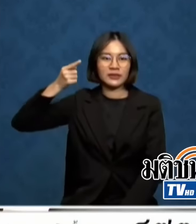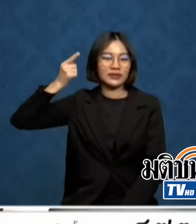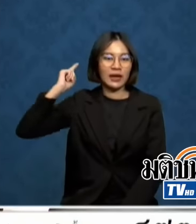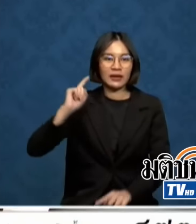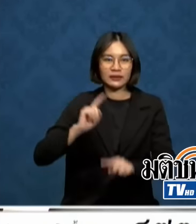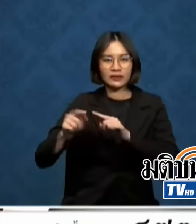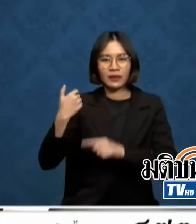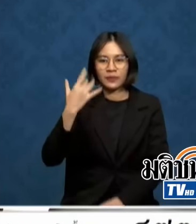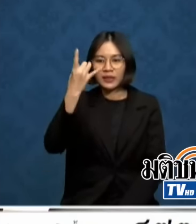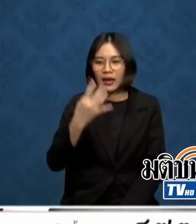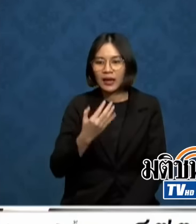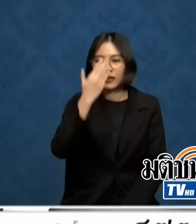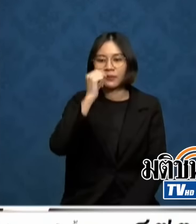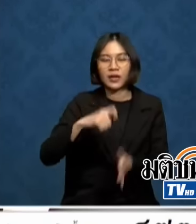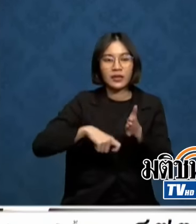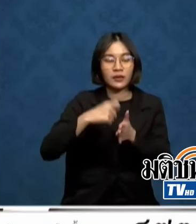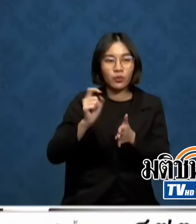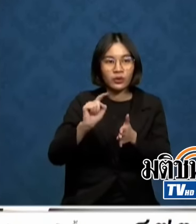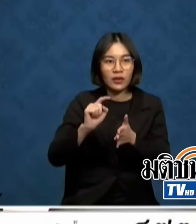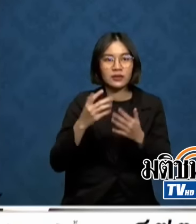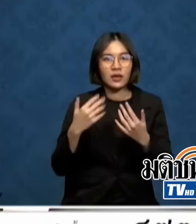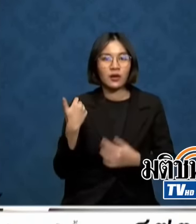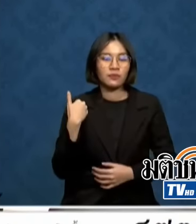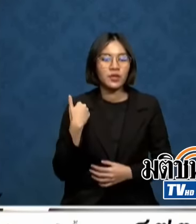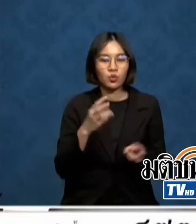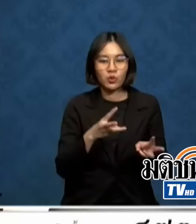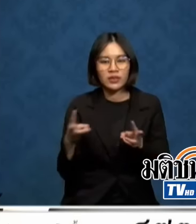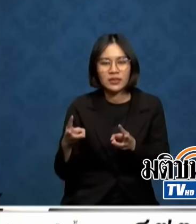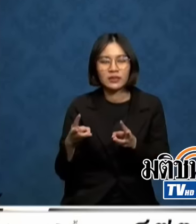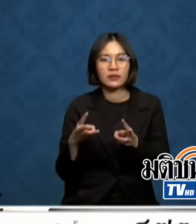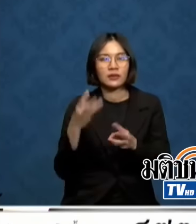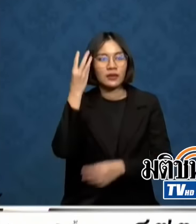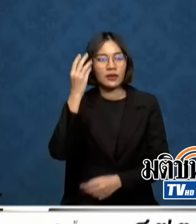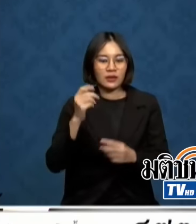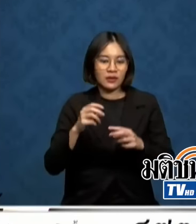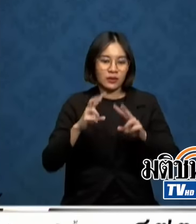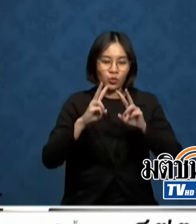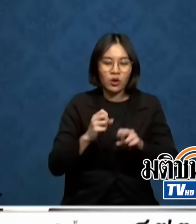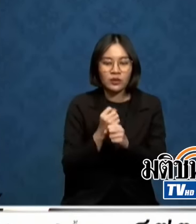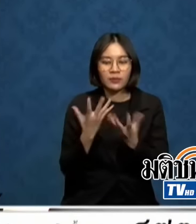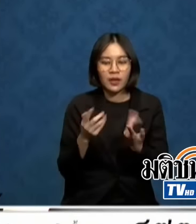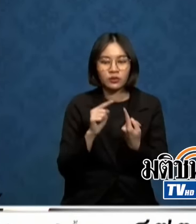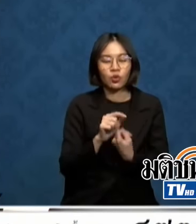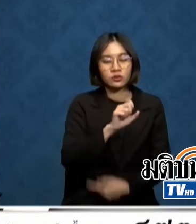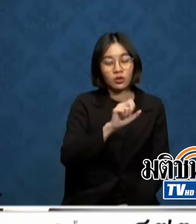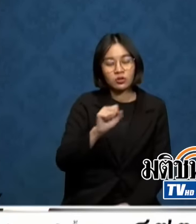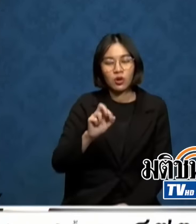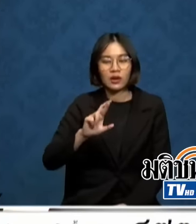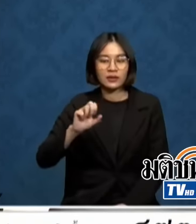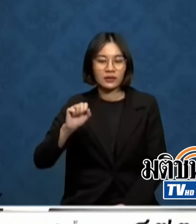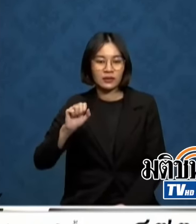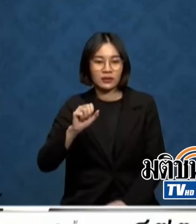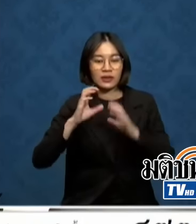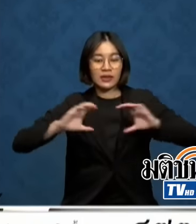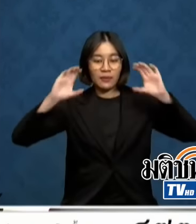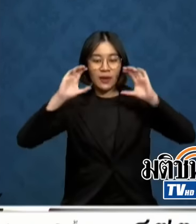มานั้นมันเกิดขึ้นเพราะสาเหตุอะไรและเราควรจะมีบทเรียนอย่างไรสำหรับสภาและรัฐบาลในการปรับเปลี่ยนแนว